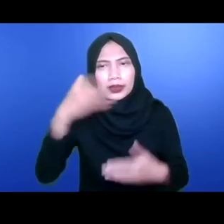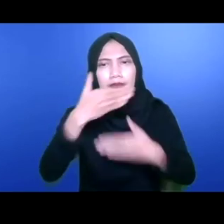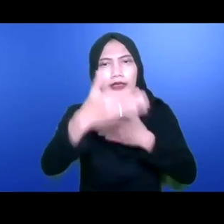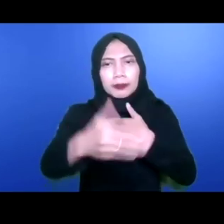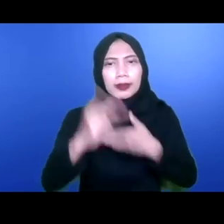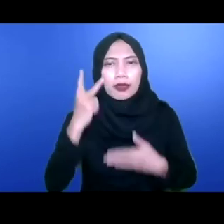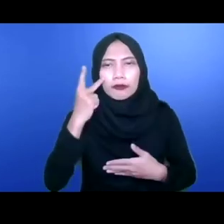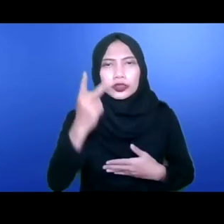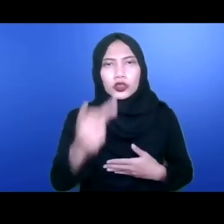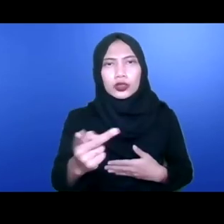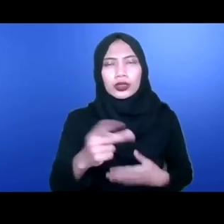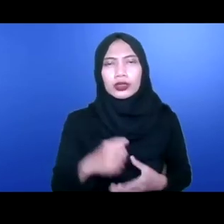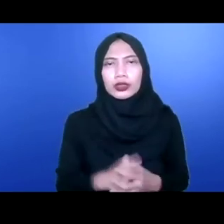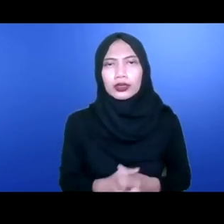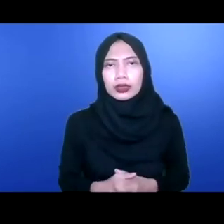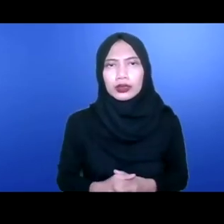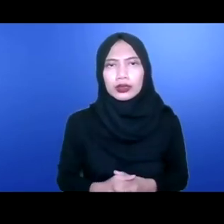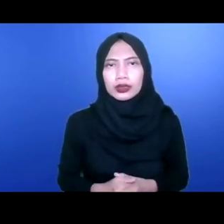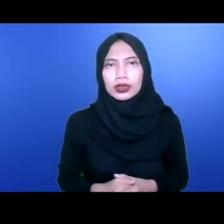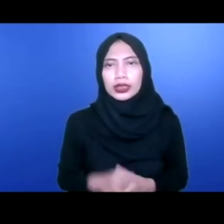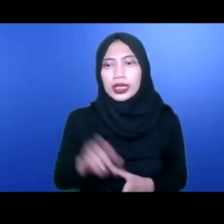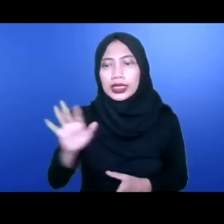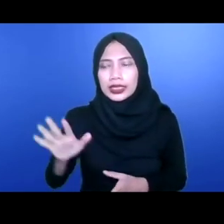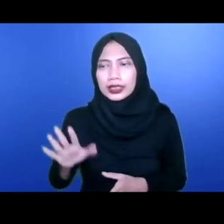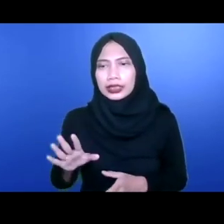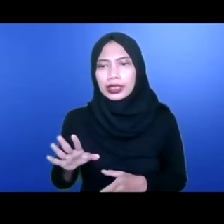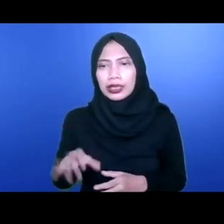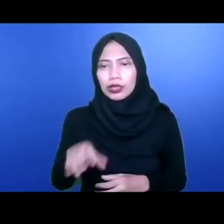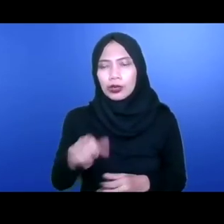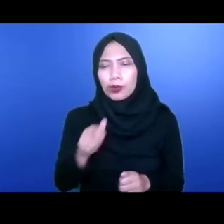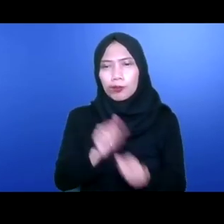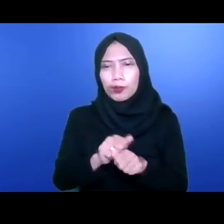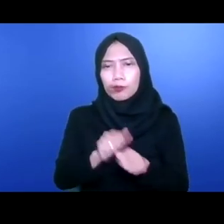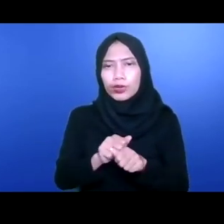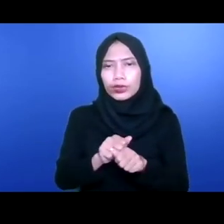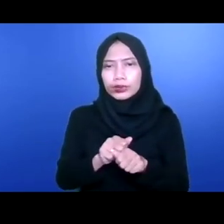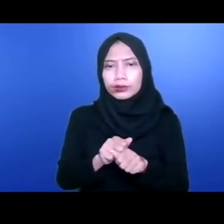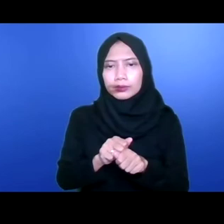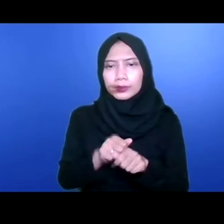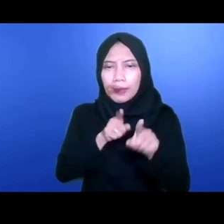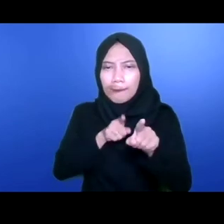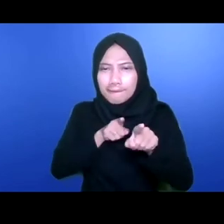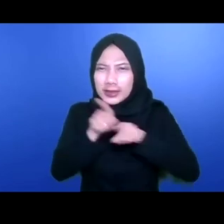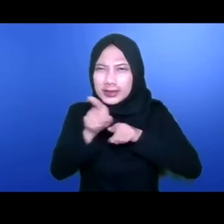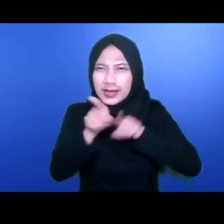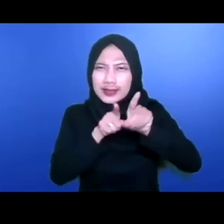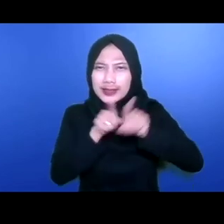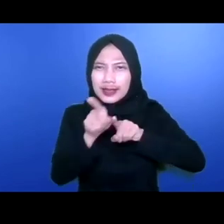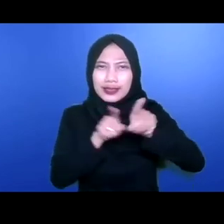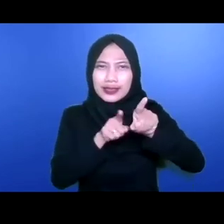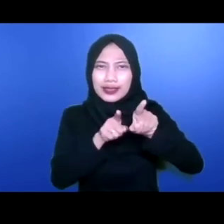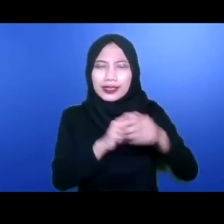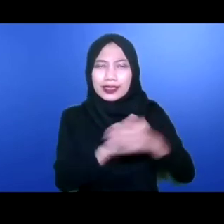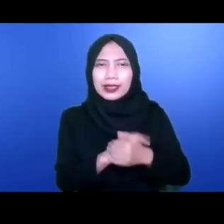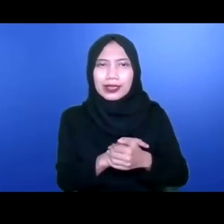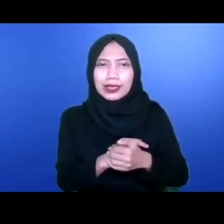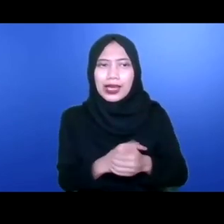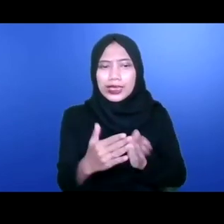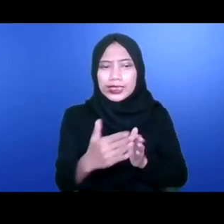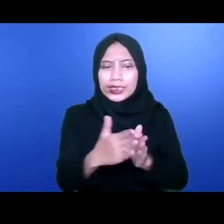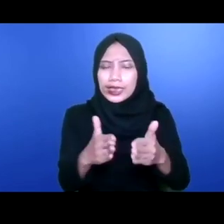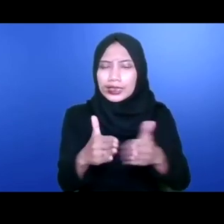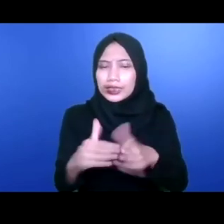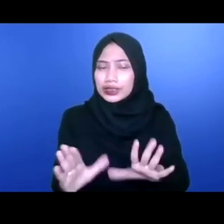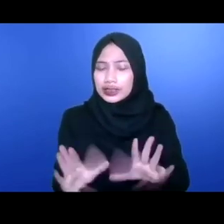Nah, nanti kita bikin kompetisi untuk meningkatkan ini. Jadi sementara ini infrastruktur udah siap, strategi edukasi udah